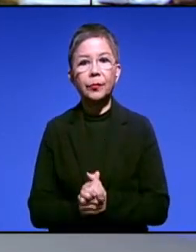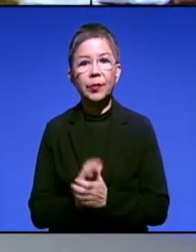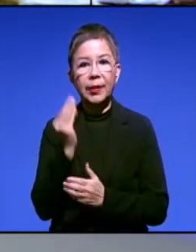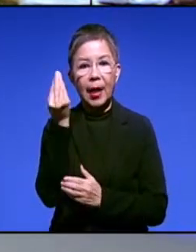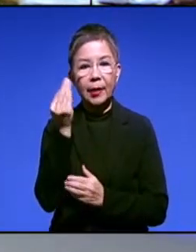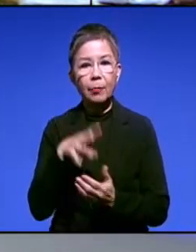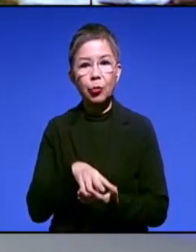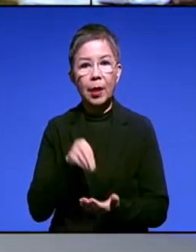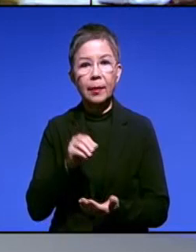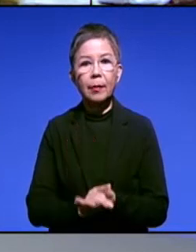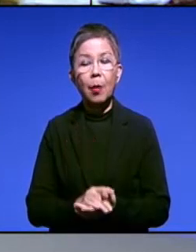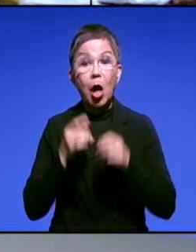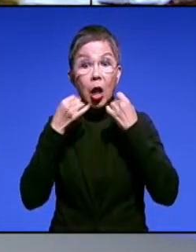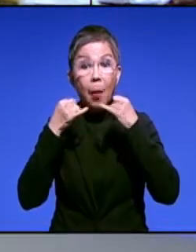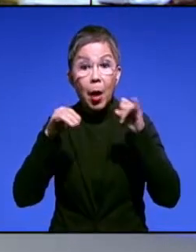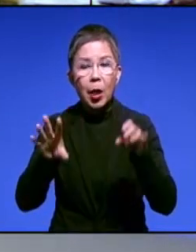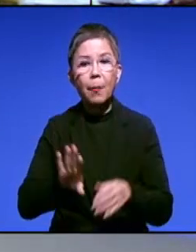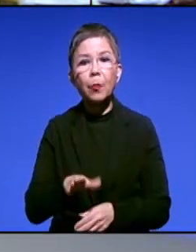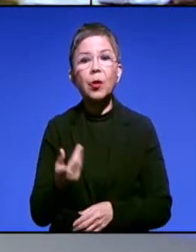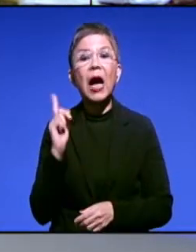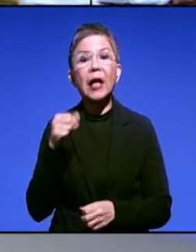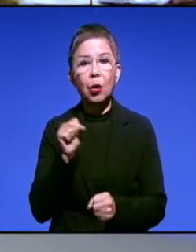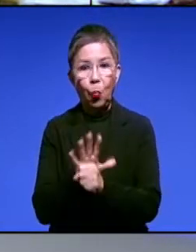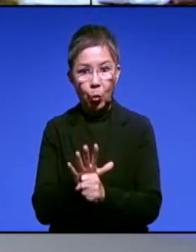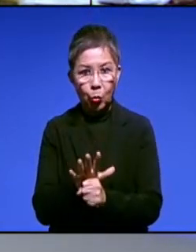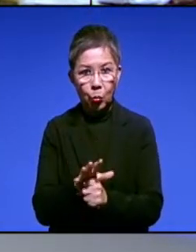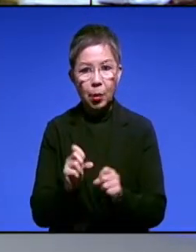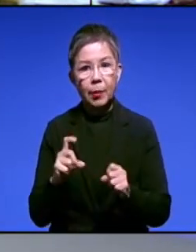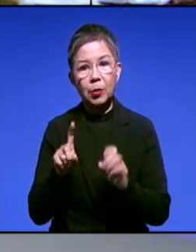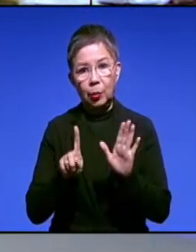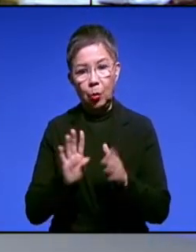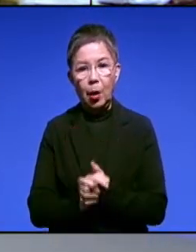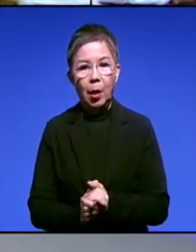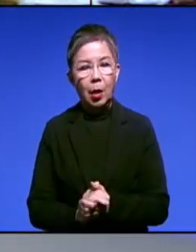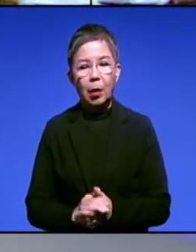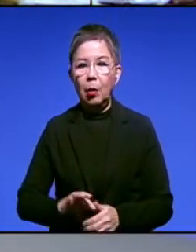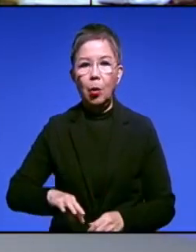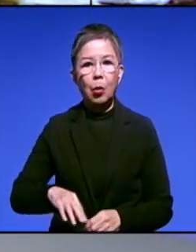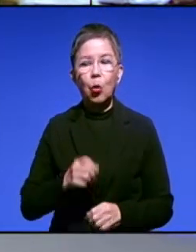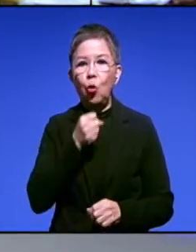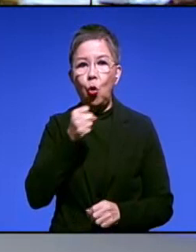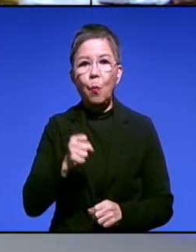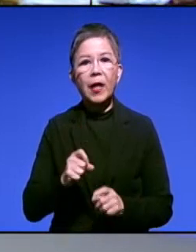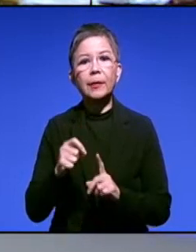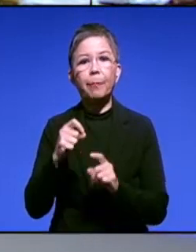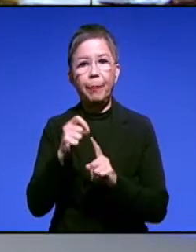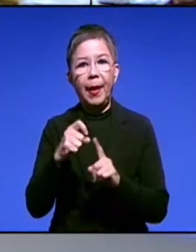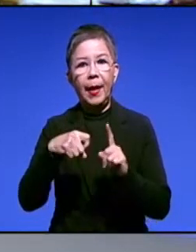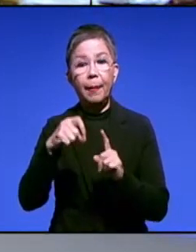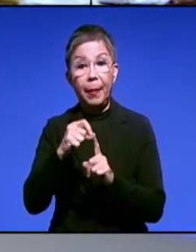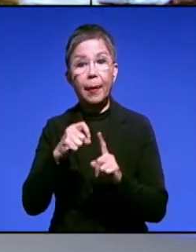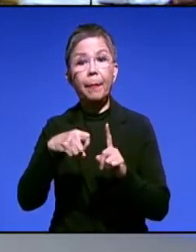Jakarta Pusat. Sempat beredar kabar almarhum meninggal karena COVID-19. Hal ini dibantah humas fraksi PKS